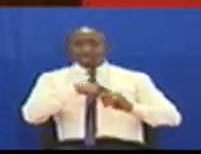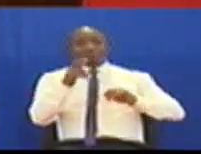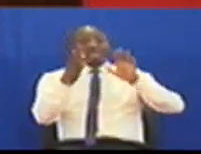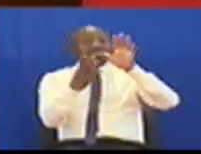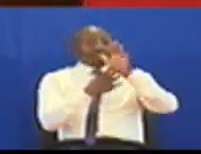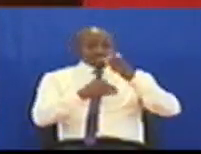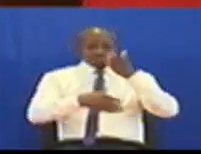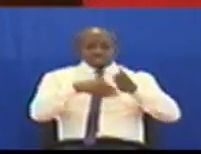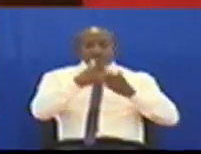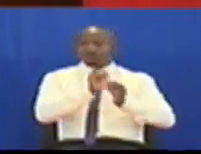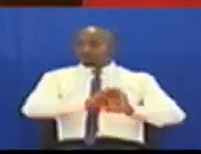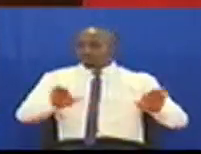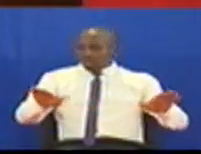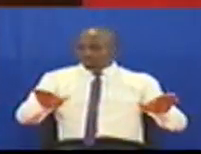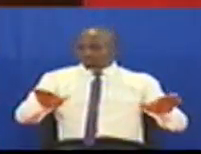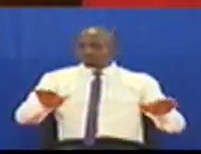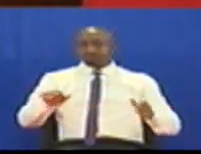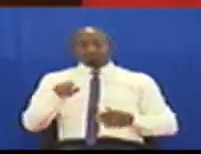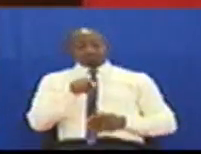900. Ndio